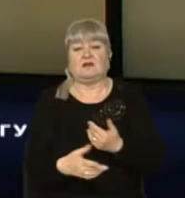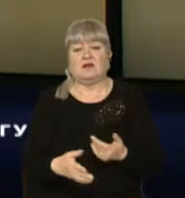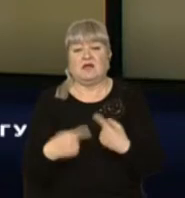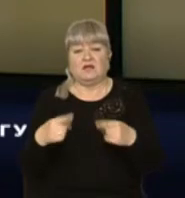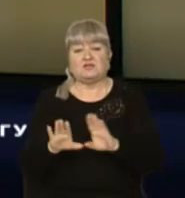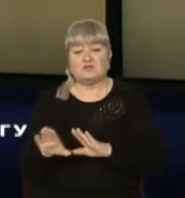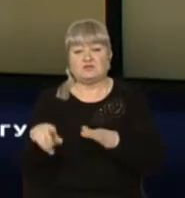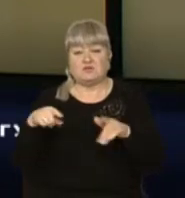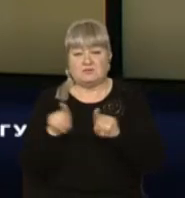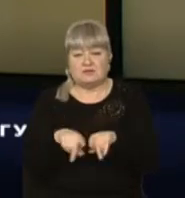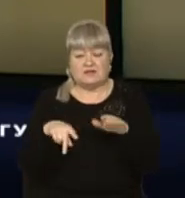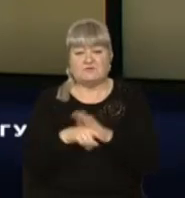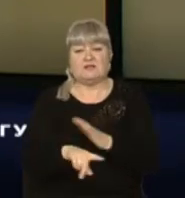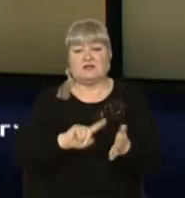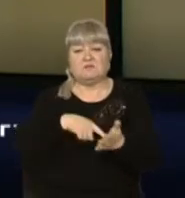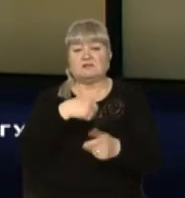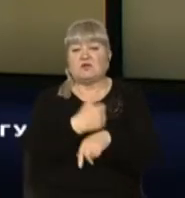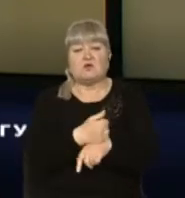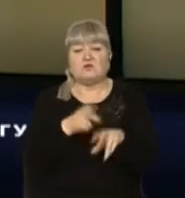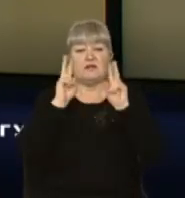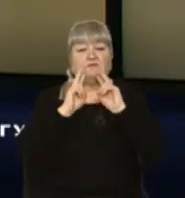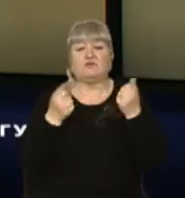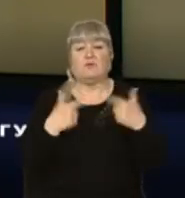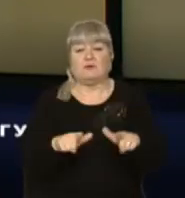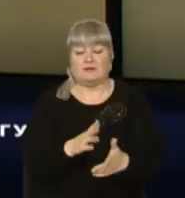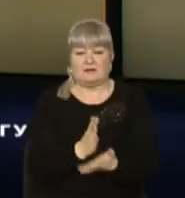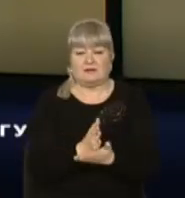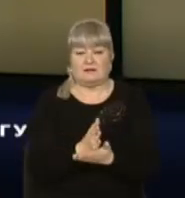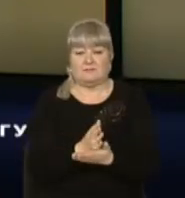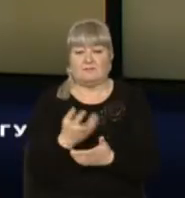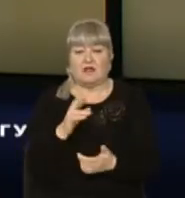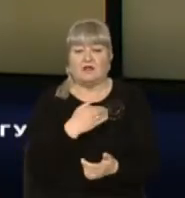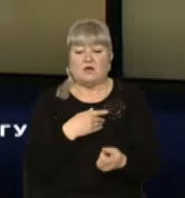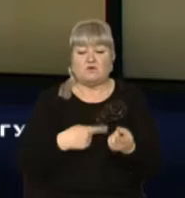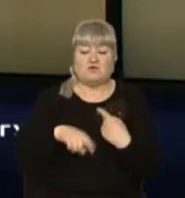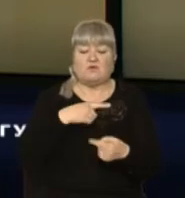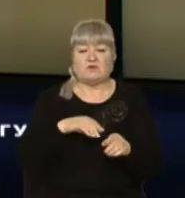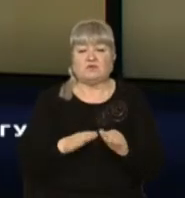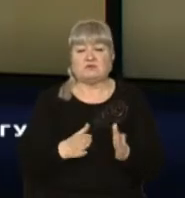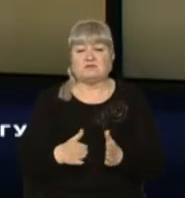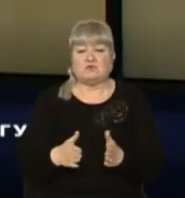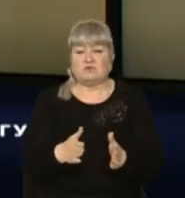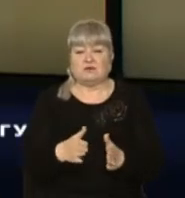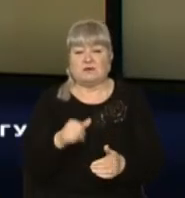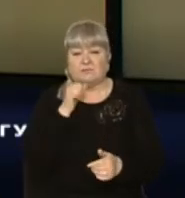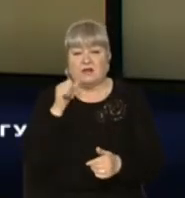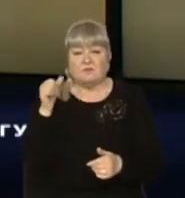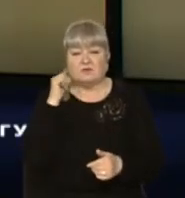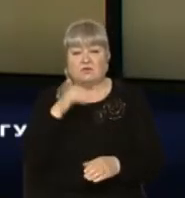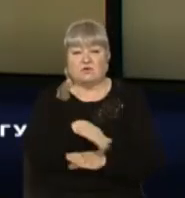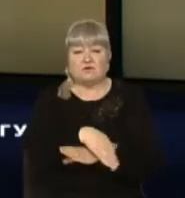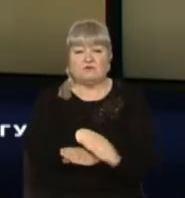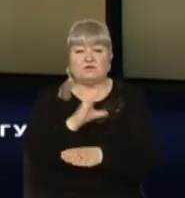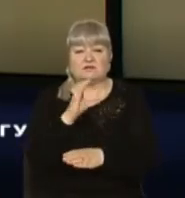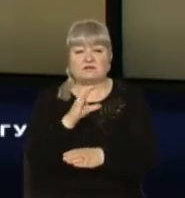втік. Міського голови теж немає, нам невідомо, де він є. Але я хочу повернутися до доріг. Розумієте, яка ситуація? В минулому році на вулиці Східній загинула